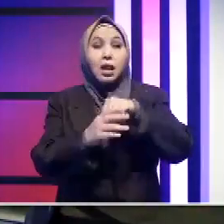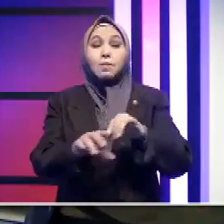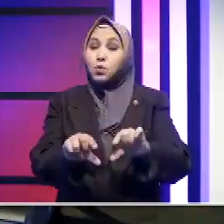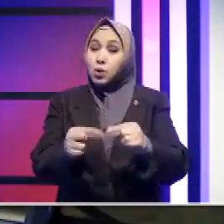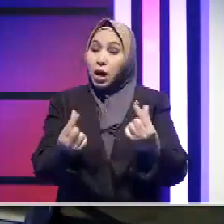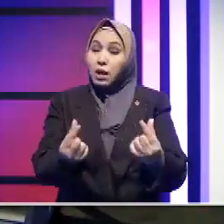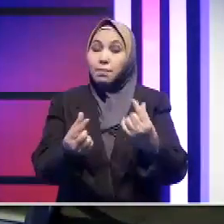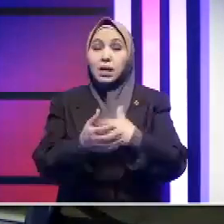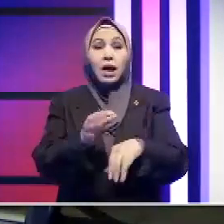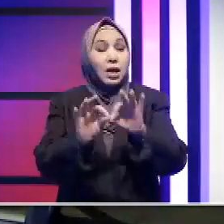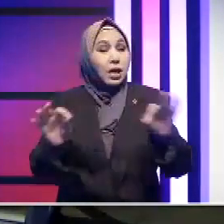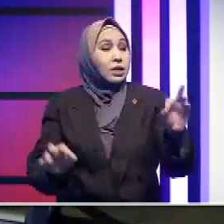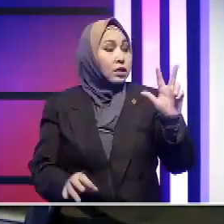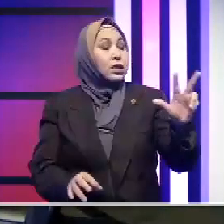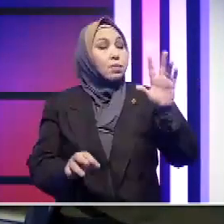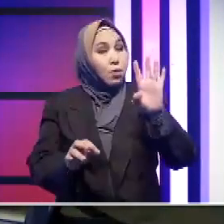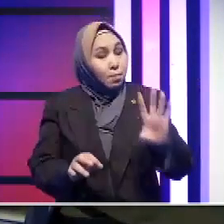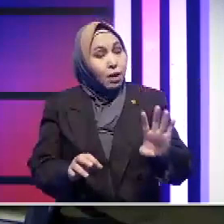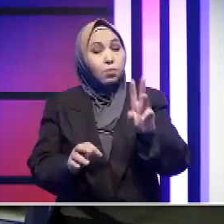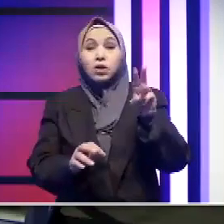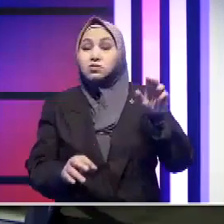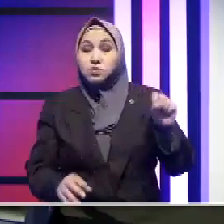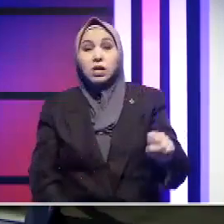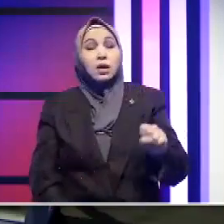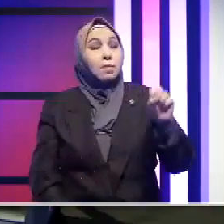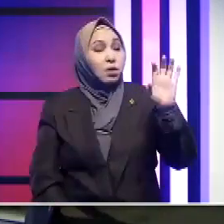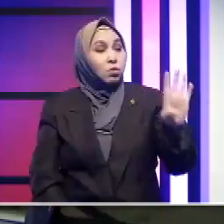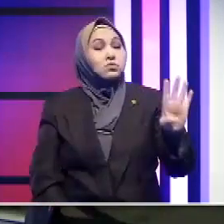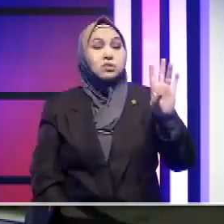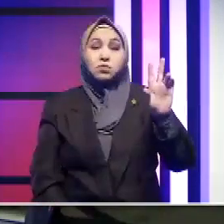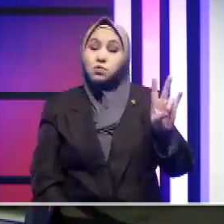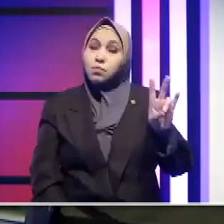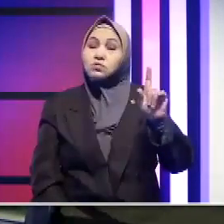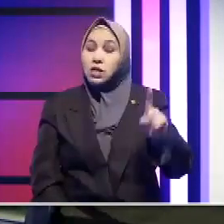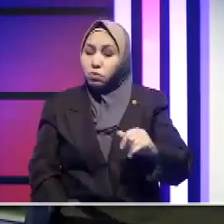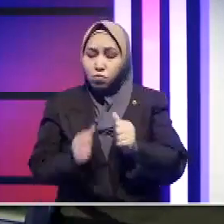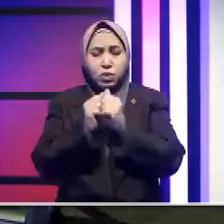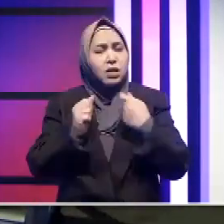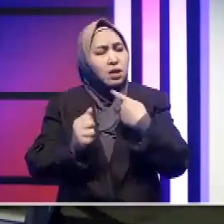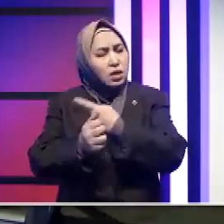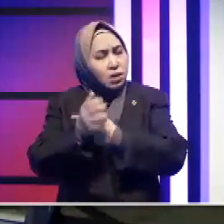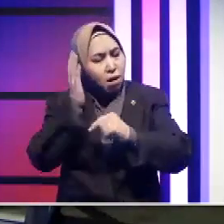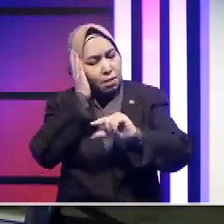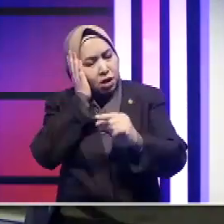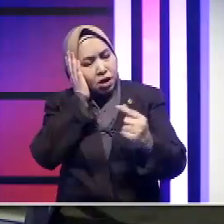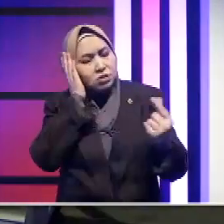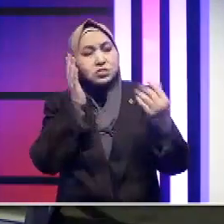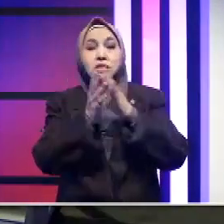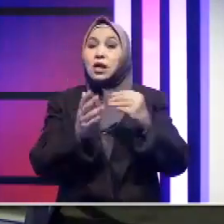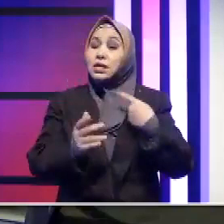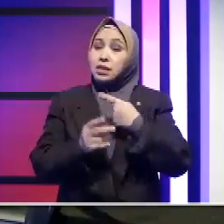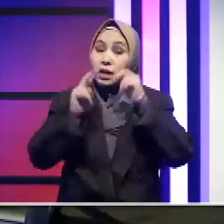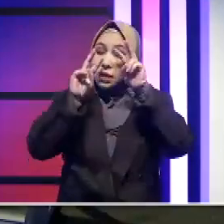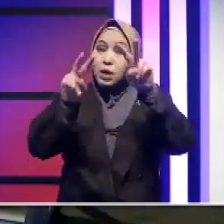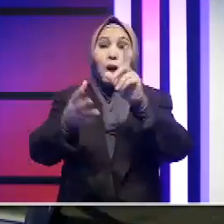ayat yang ke 34 halaman 471 Mari sama-sama kita baca dipimpin alfadi ustadzi dan kita lihat